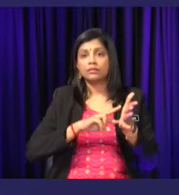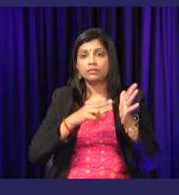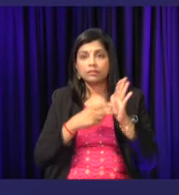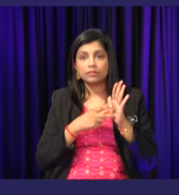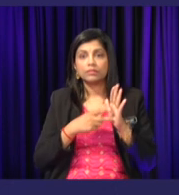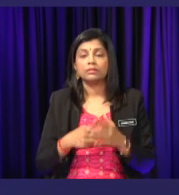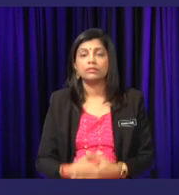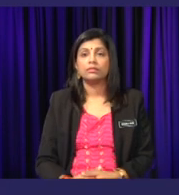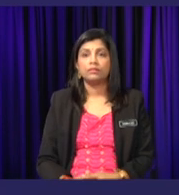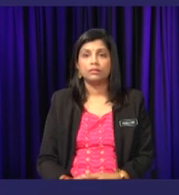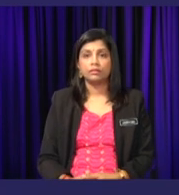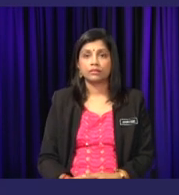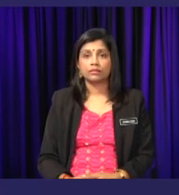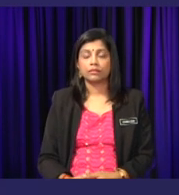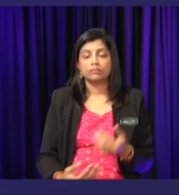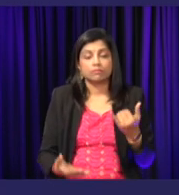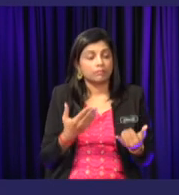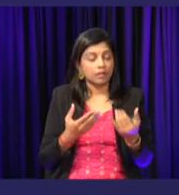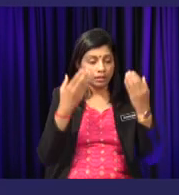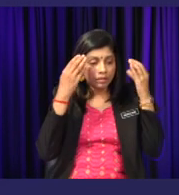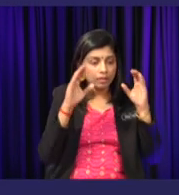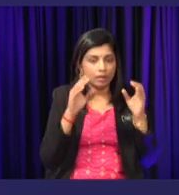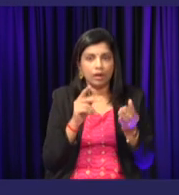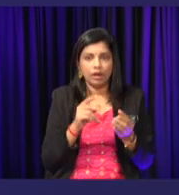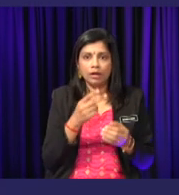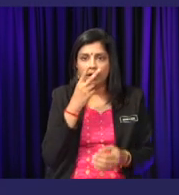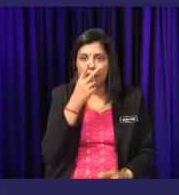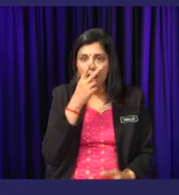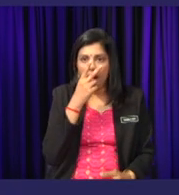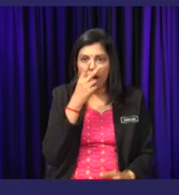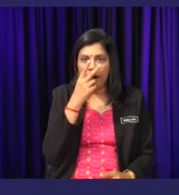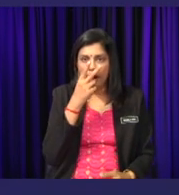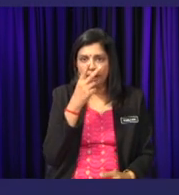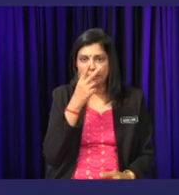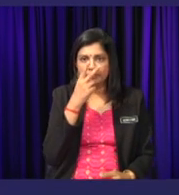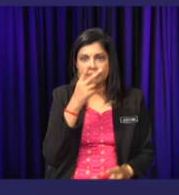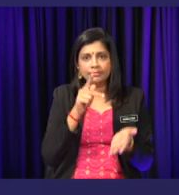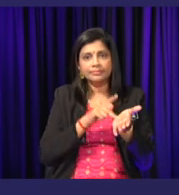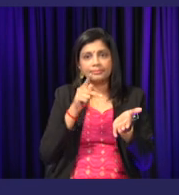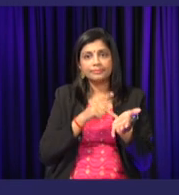sama Ade daripada rujukan kamu ataupun daripada pemahaman secara konsep